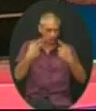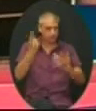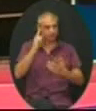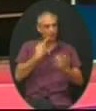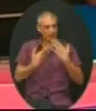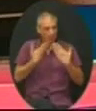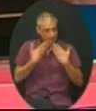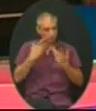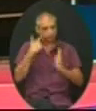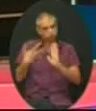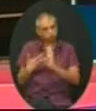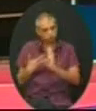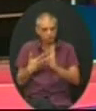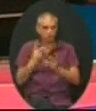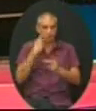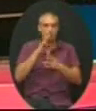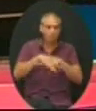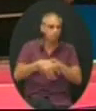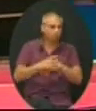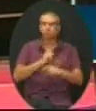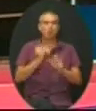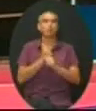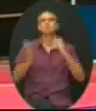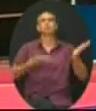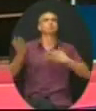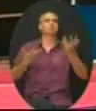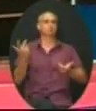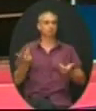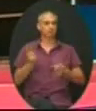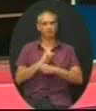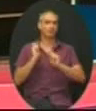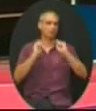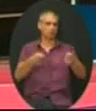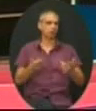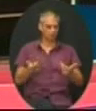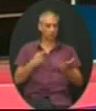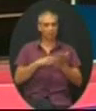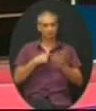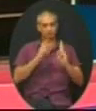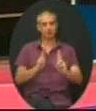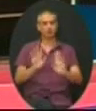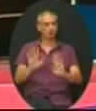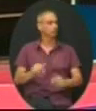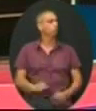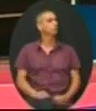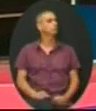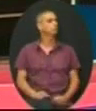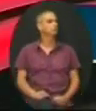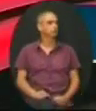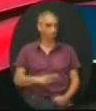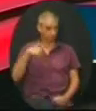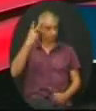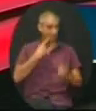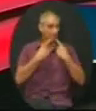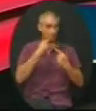צריכים לדון, צריכים להסתכל, מה ההשלכות, שום דבר לא נעשה, ומיד הביאו את זה לשולחן. לכן אנחנו עצרנו את זה. כן, וזה...